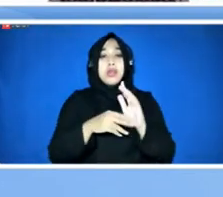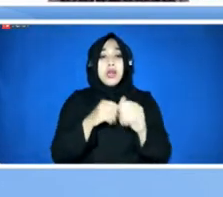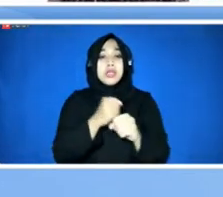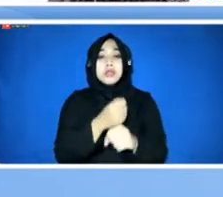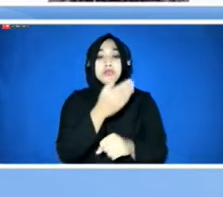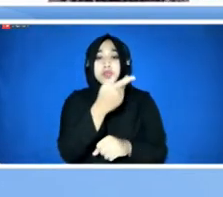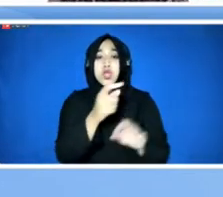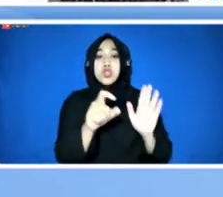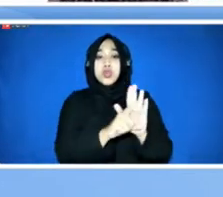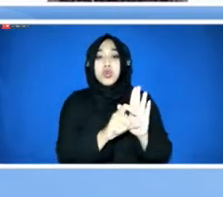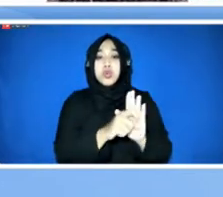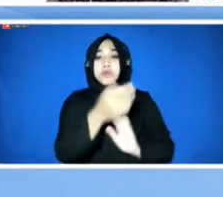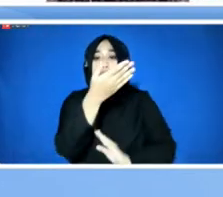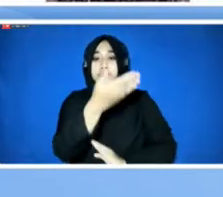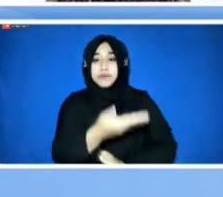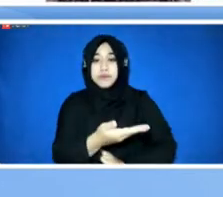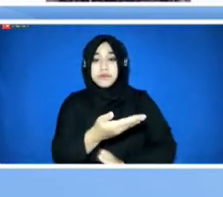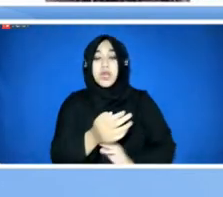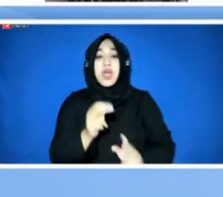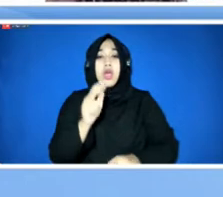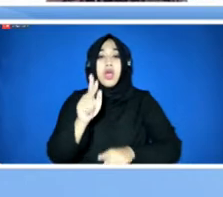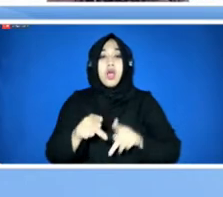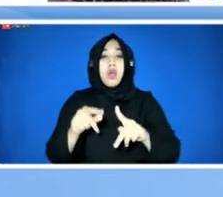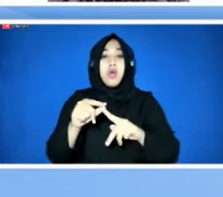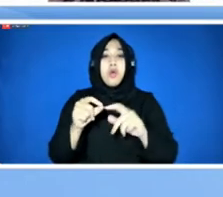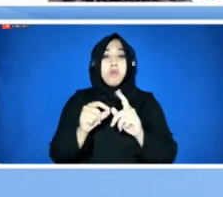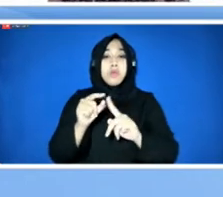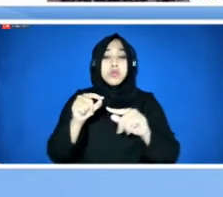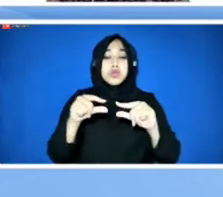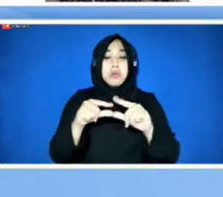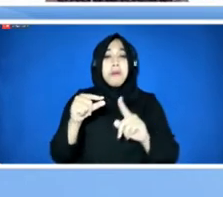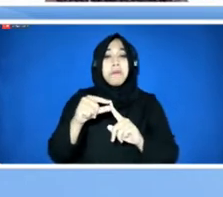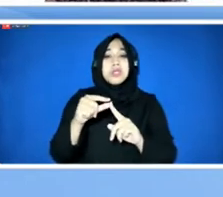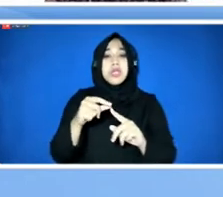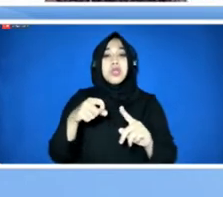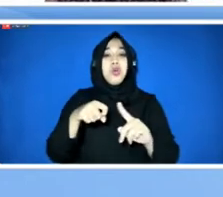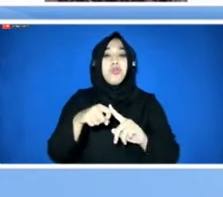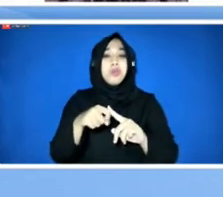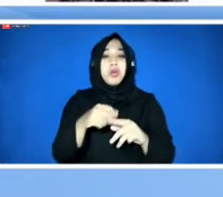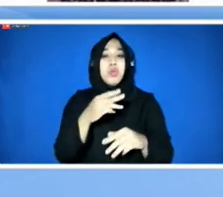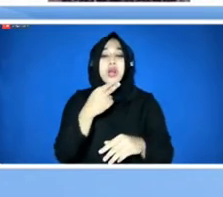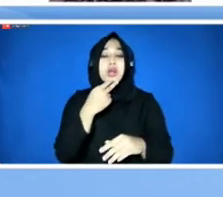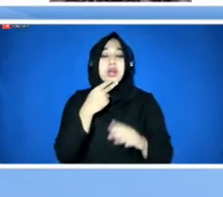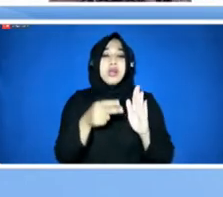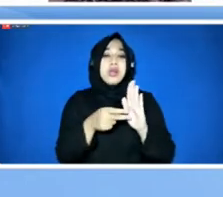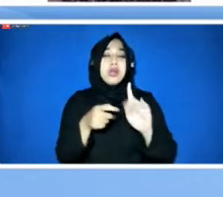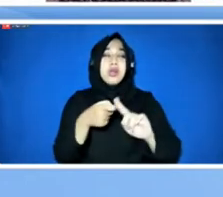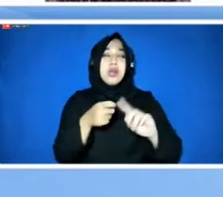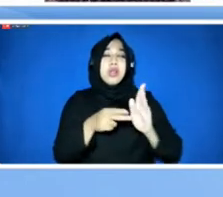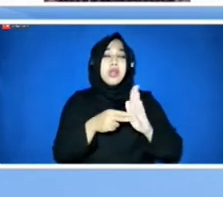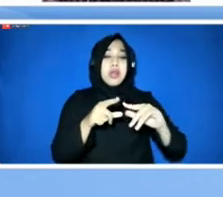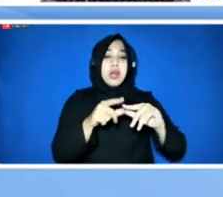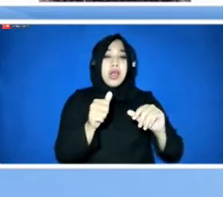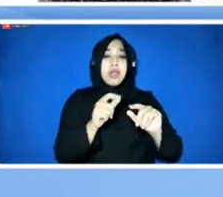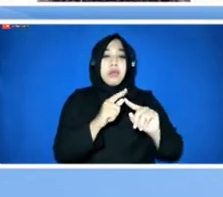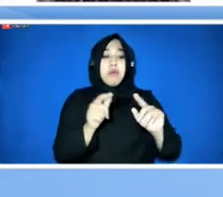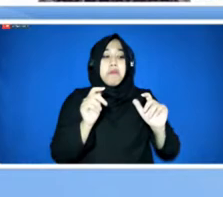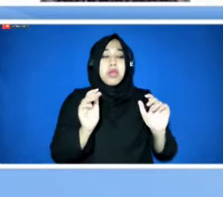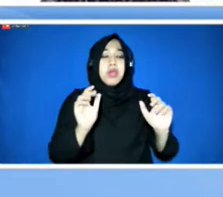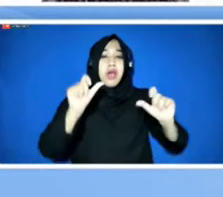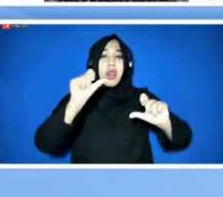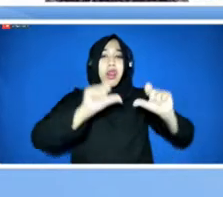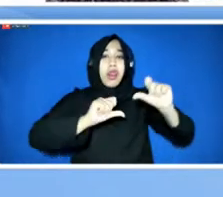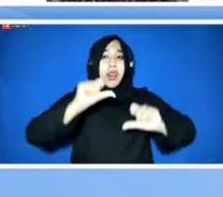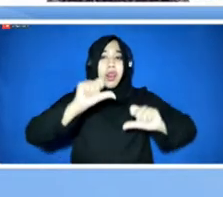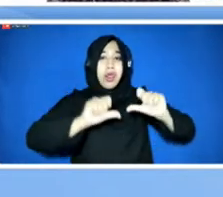dikembangkan. Jadi kalau yang di Puspa, pasien konfirmasi itu tidak hanya dari NAR, tapi dari laporan, karena banyak lab ternyata di daerah